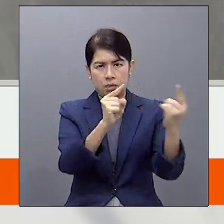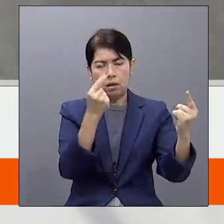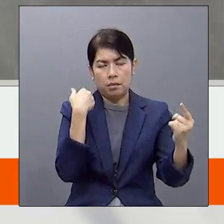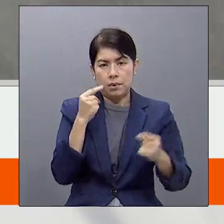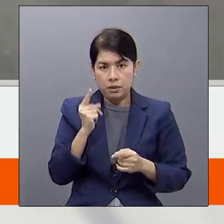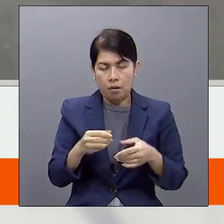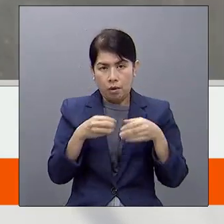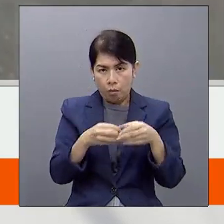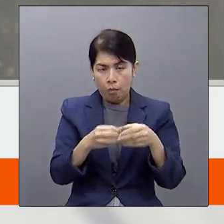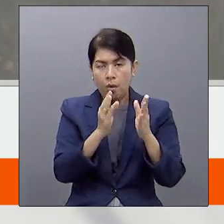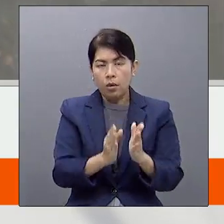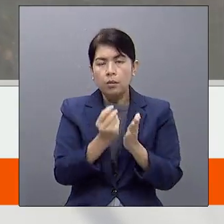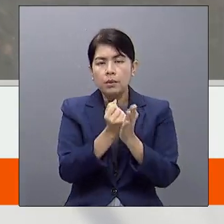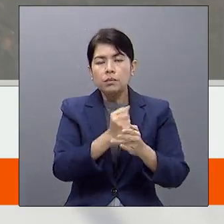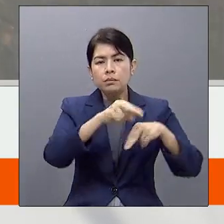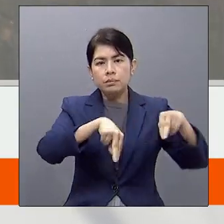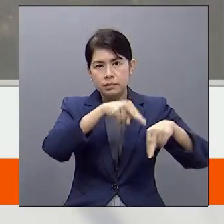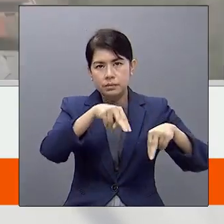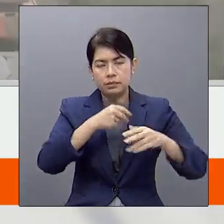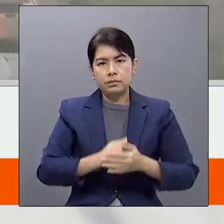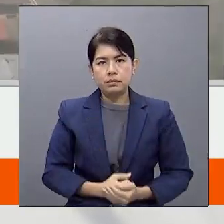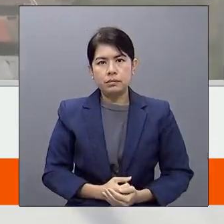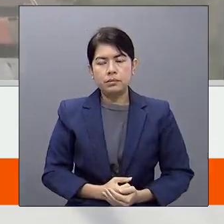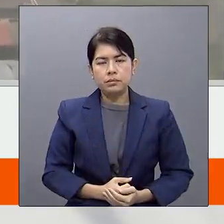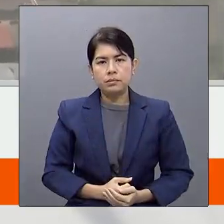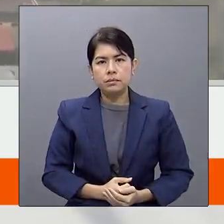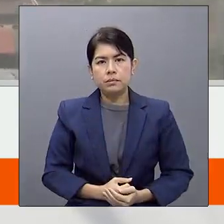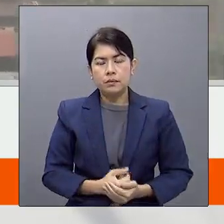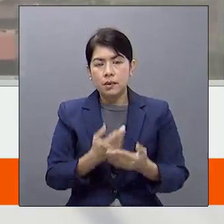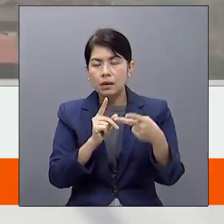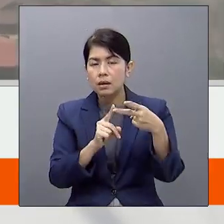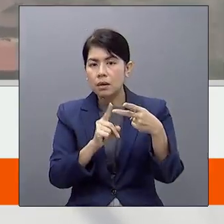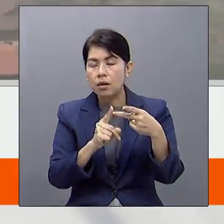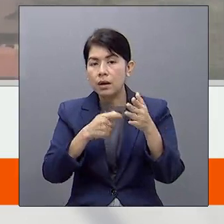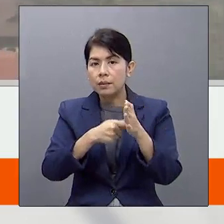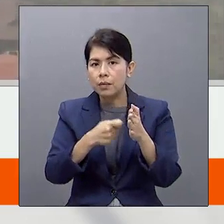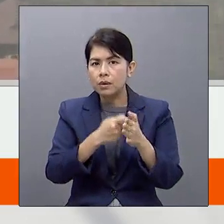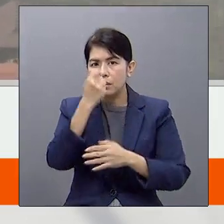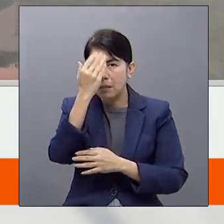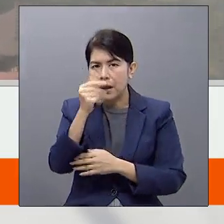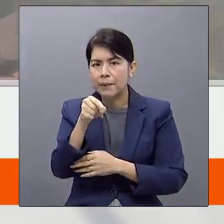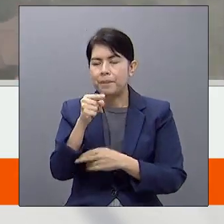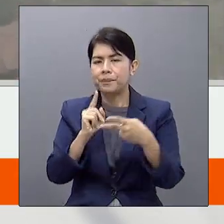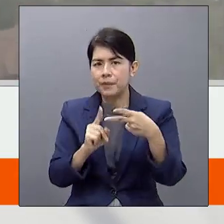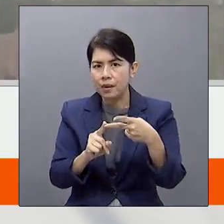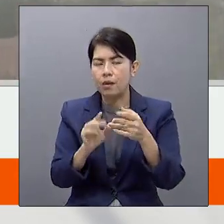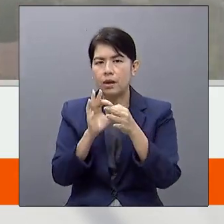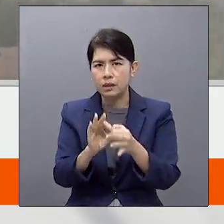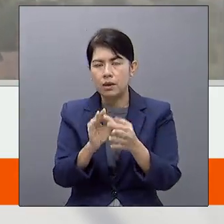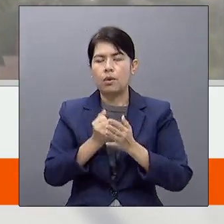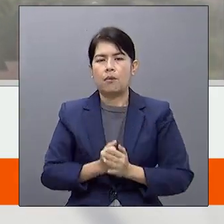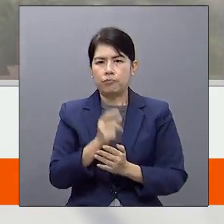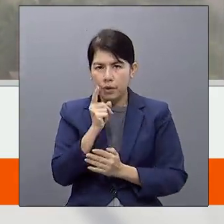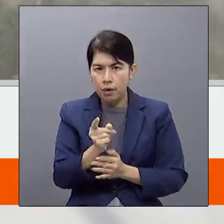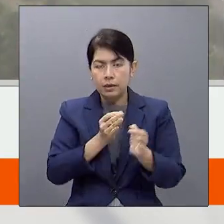ำลังกันมาข้อที่สองอีกตัวหนึ่งก็คือว่าการทำความเข้าใจเชิง รัฐศาสตร์กับประชาชน